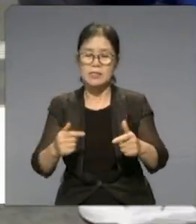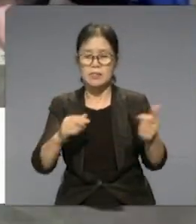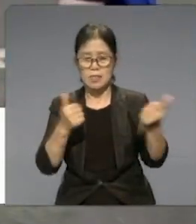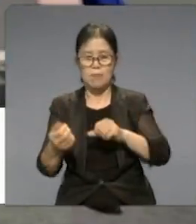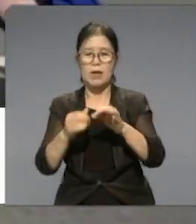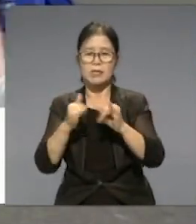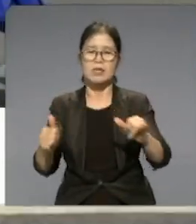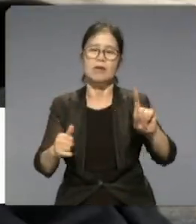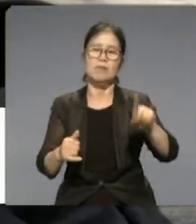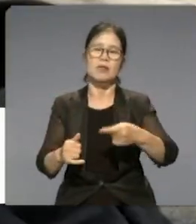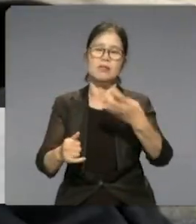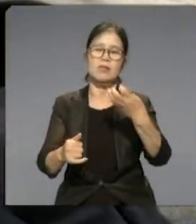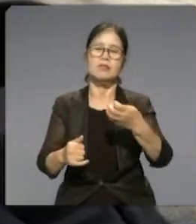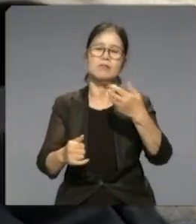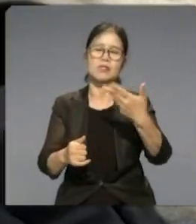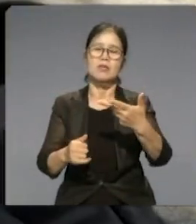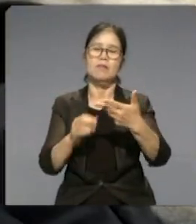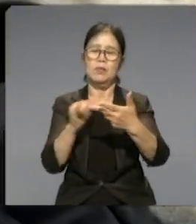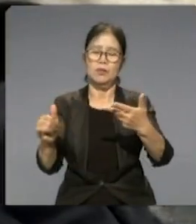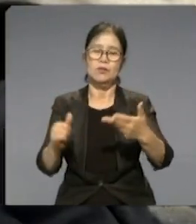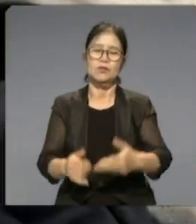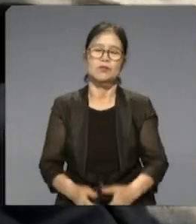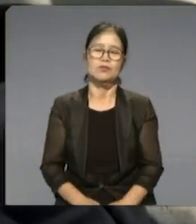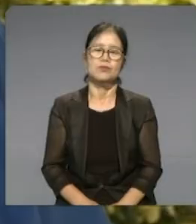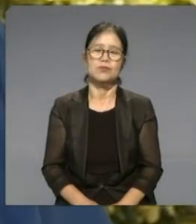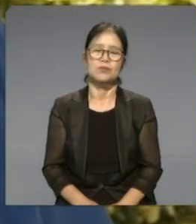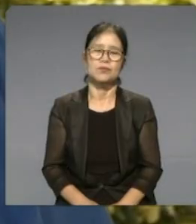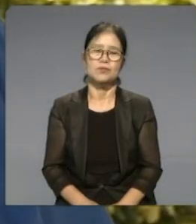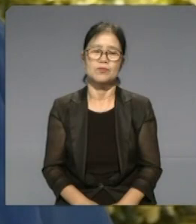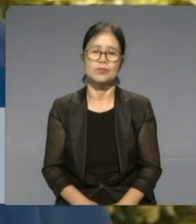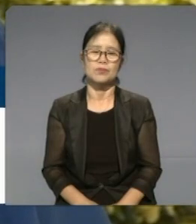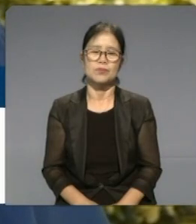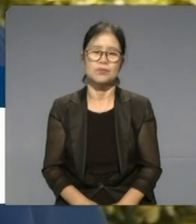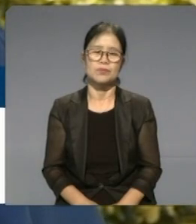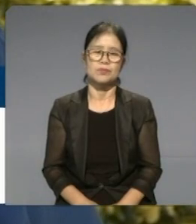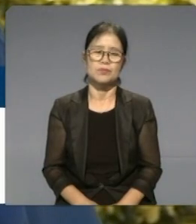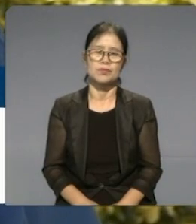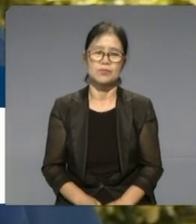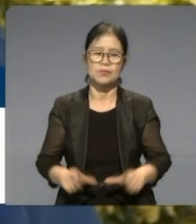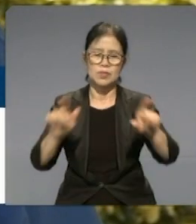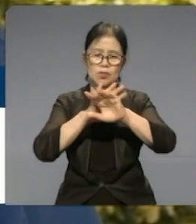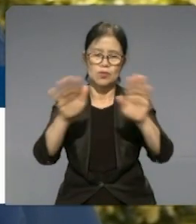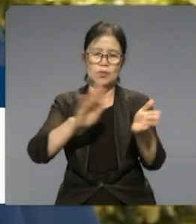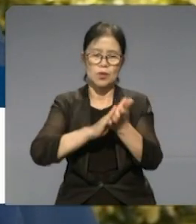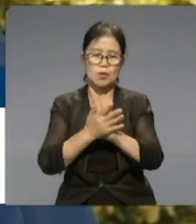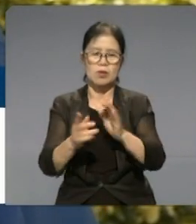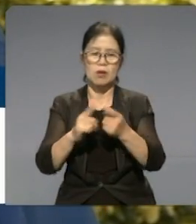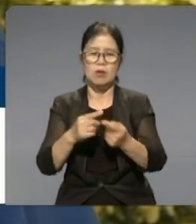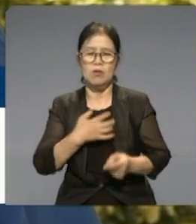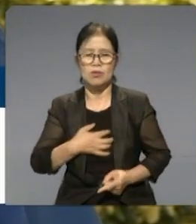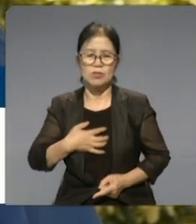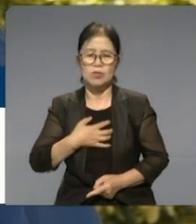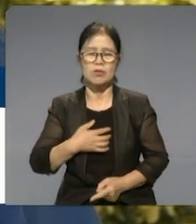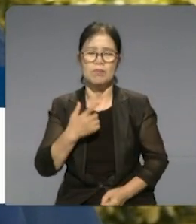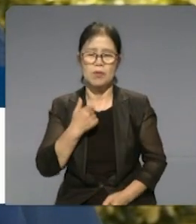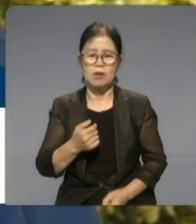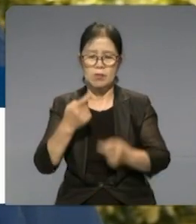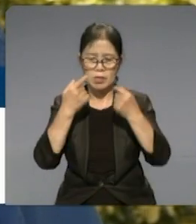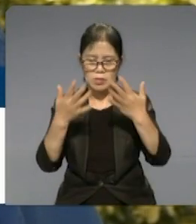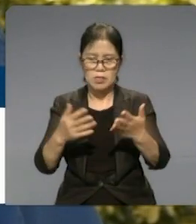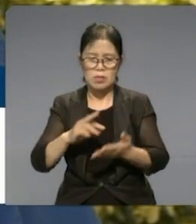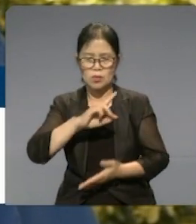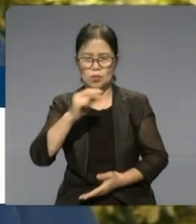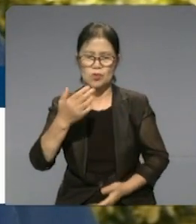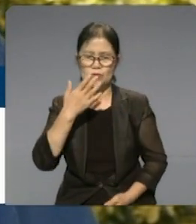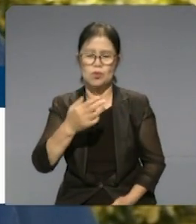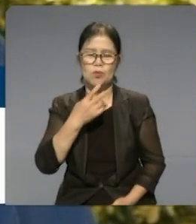사망자가 147명에 달했습니다. I've always been pretty concerned about climate change, but this definitely feels like we're in that point of